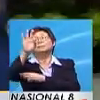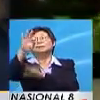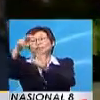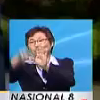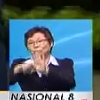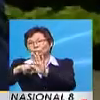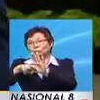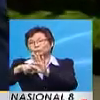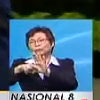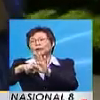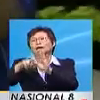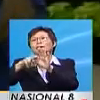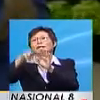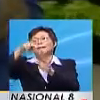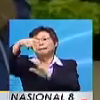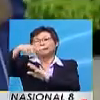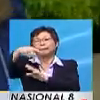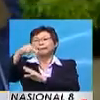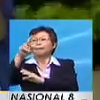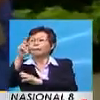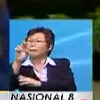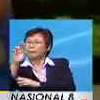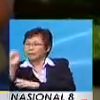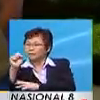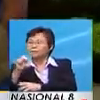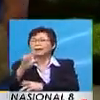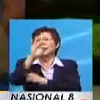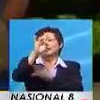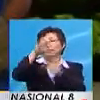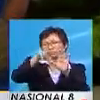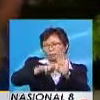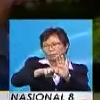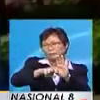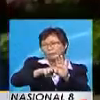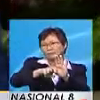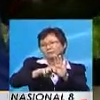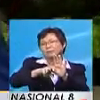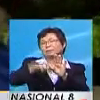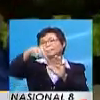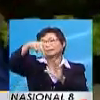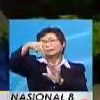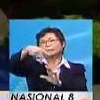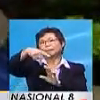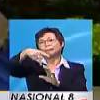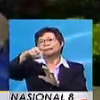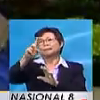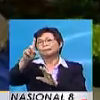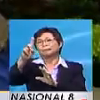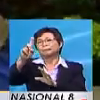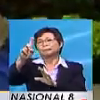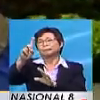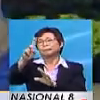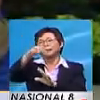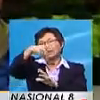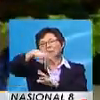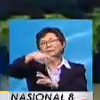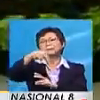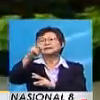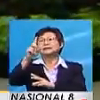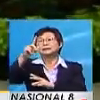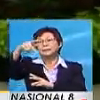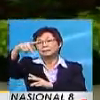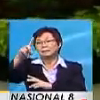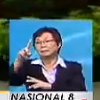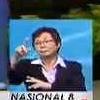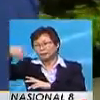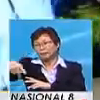kerusi ditandingi Parti rakyat Sarawak PRS lapan kerusi ditandingi Parti demokratik progresif Sarawak spdp dan